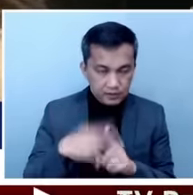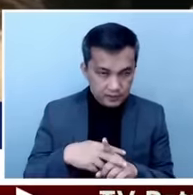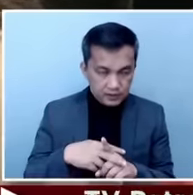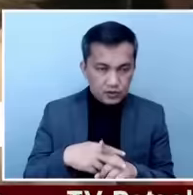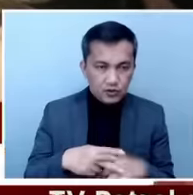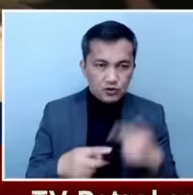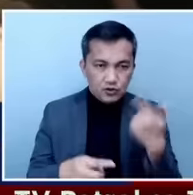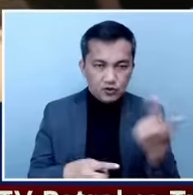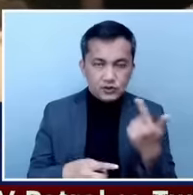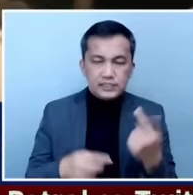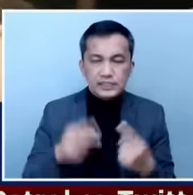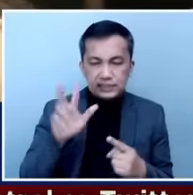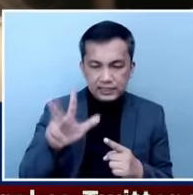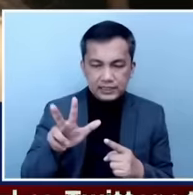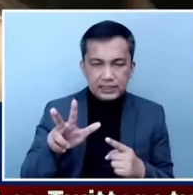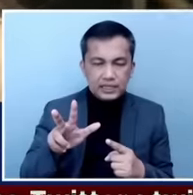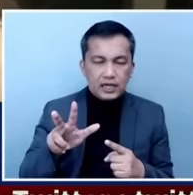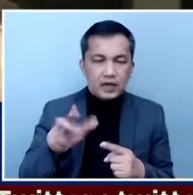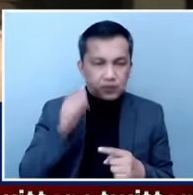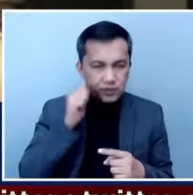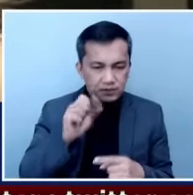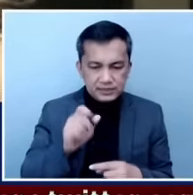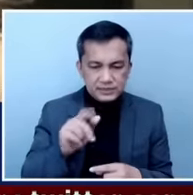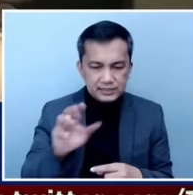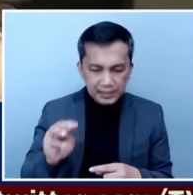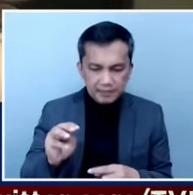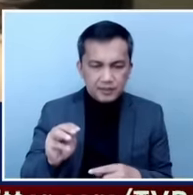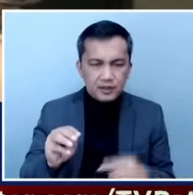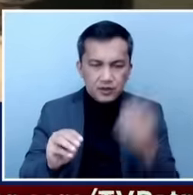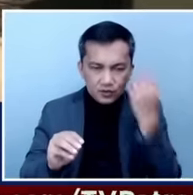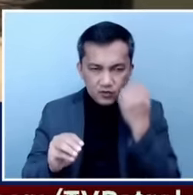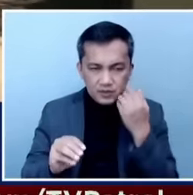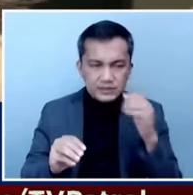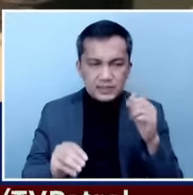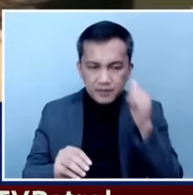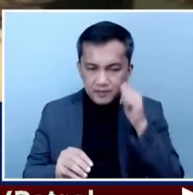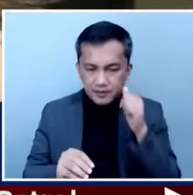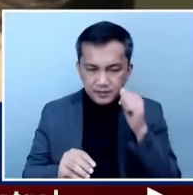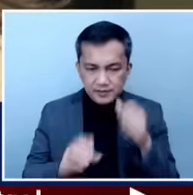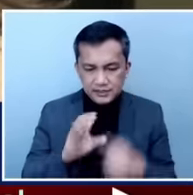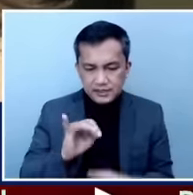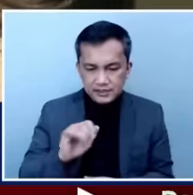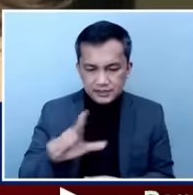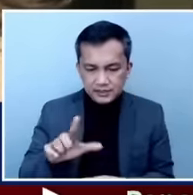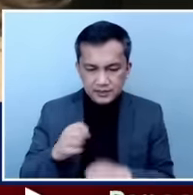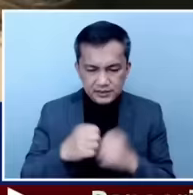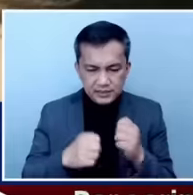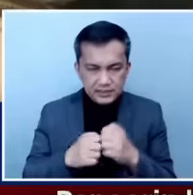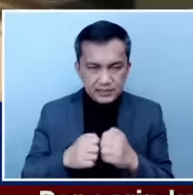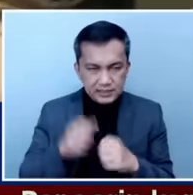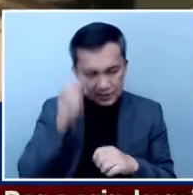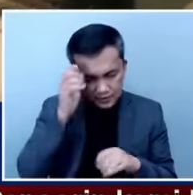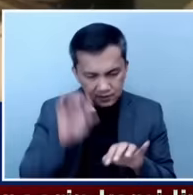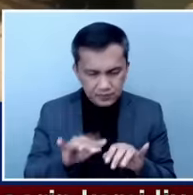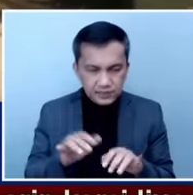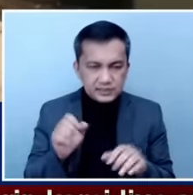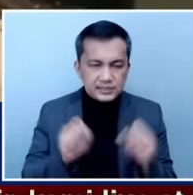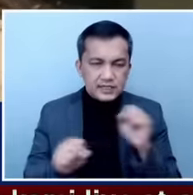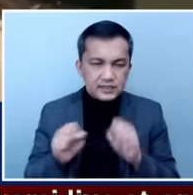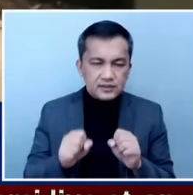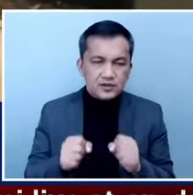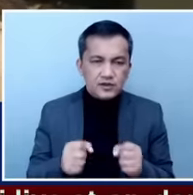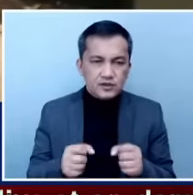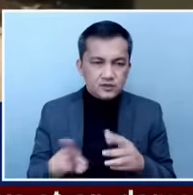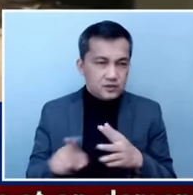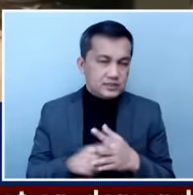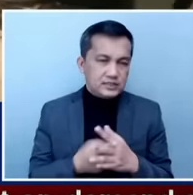are women sa STEM. So kulang tayo ng mga kababaihan sa civil engineering, computer science, and we launched